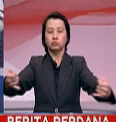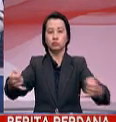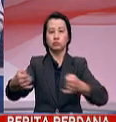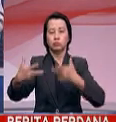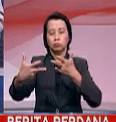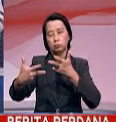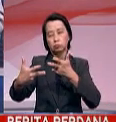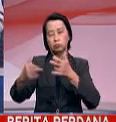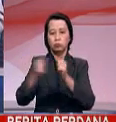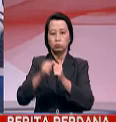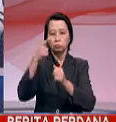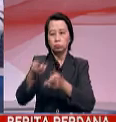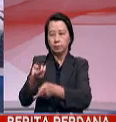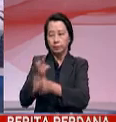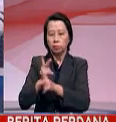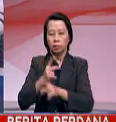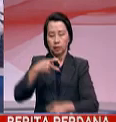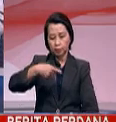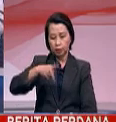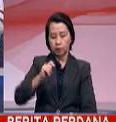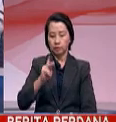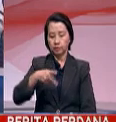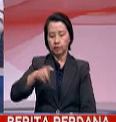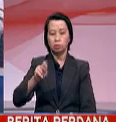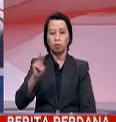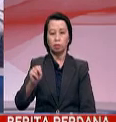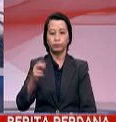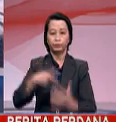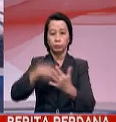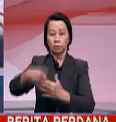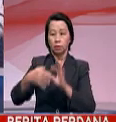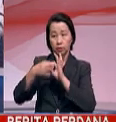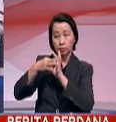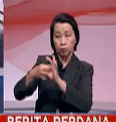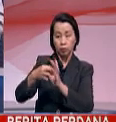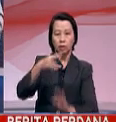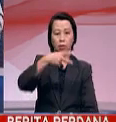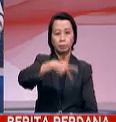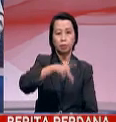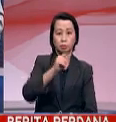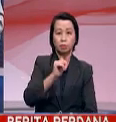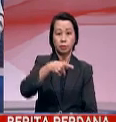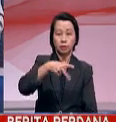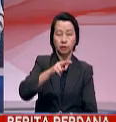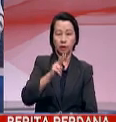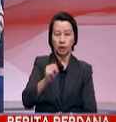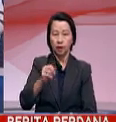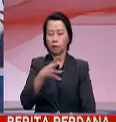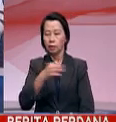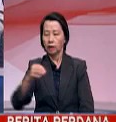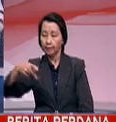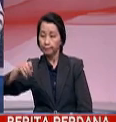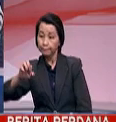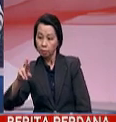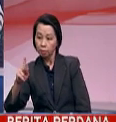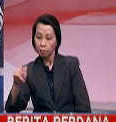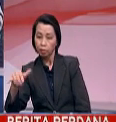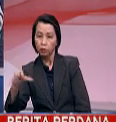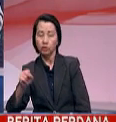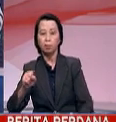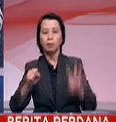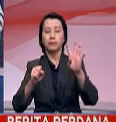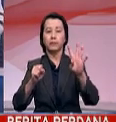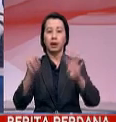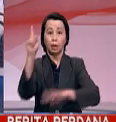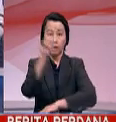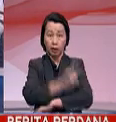job hunt untuk peminjam PTPTN. Program kerjasama PTPTN dan Perkeso berlangsung 4 hari dari